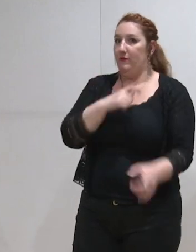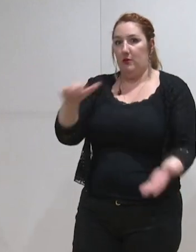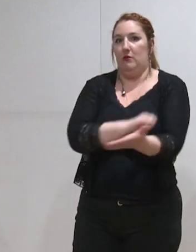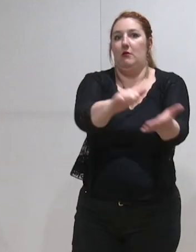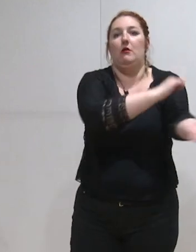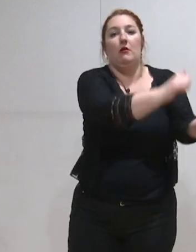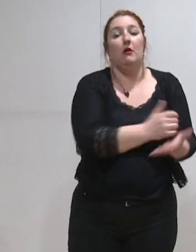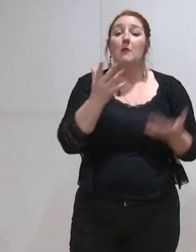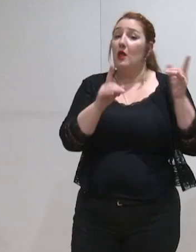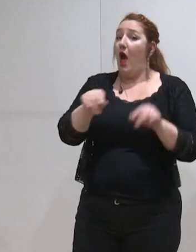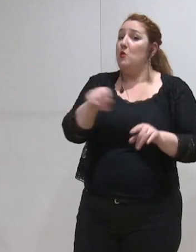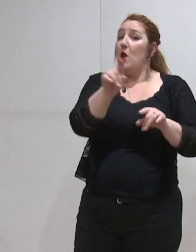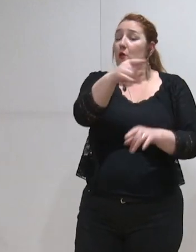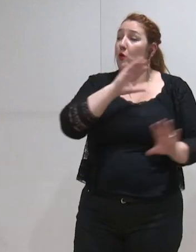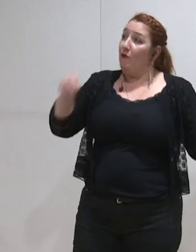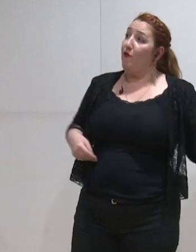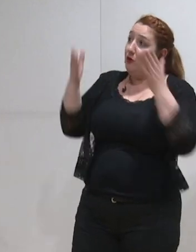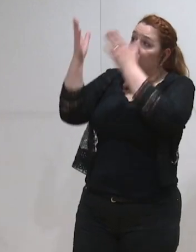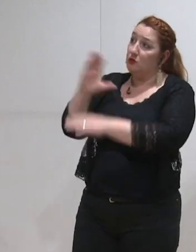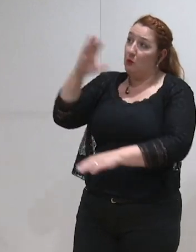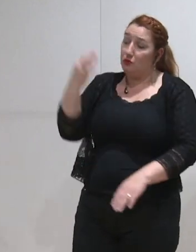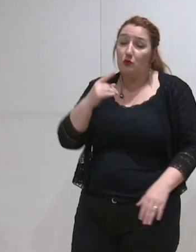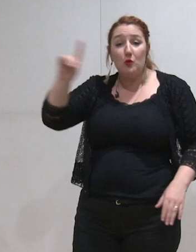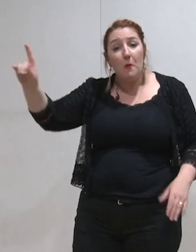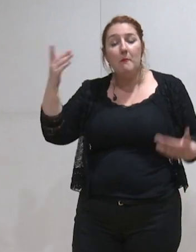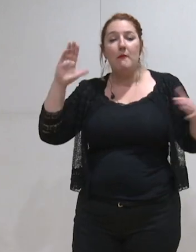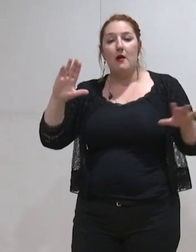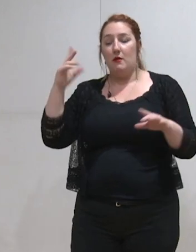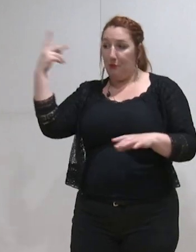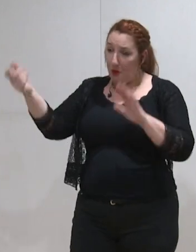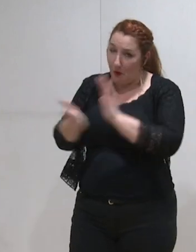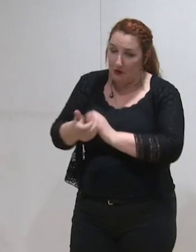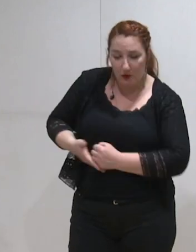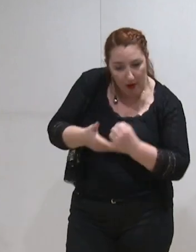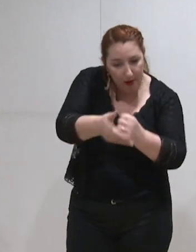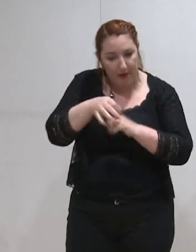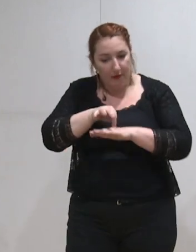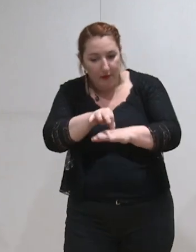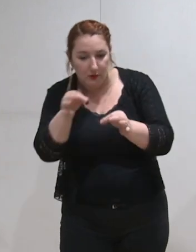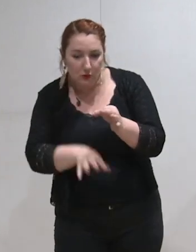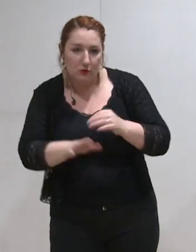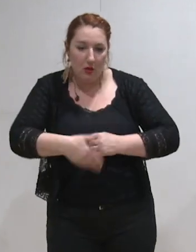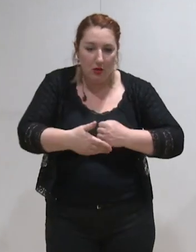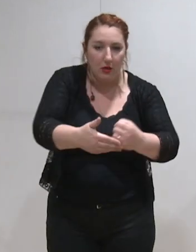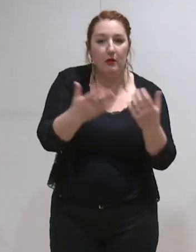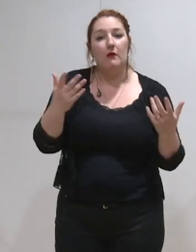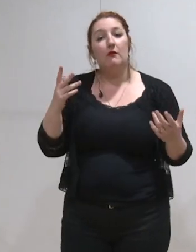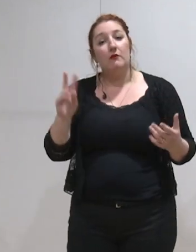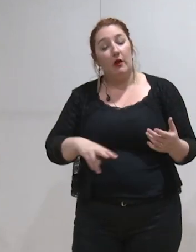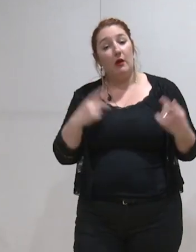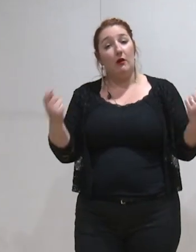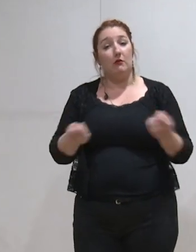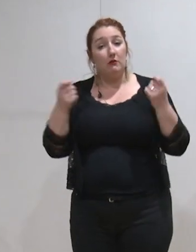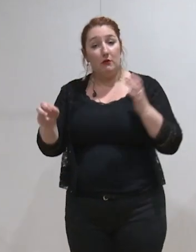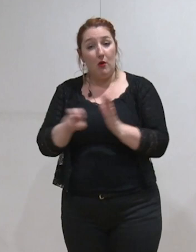votre fait mais c'est votre rôle de chercher avec les acteurs des solutions de les accompagn au rythme où les festivals sont annulés à grenobble bientôt il n'y